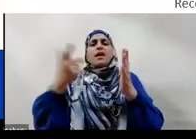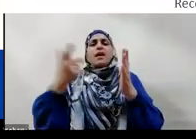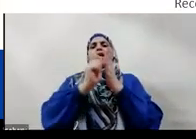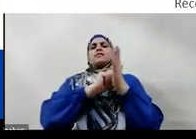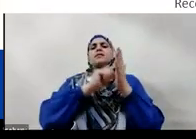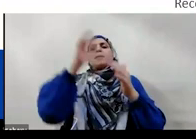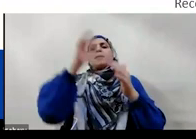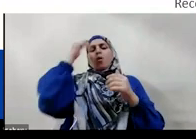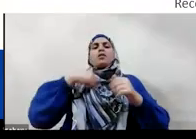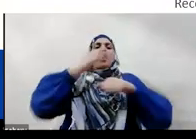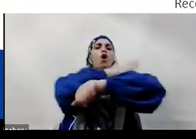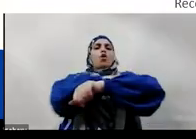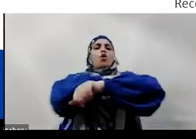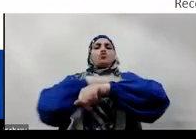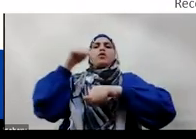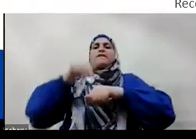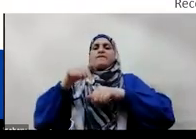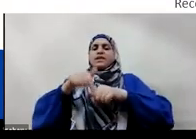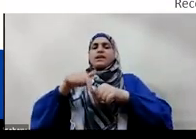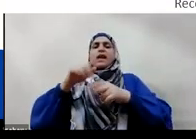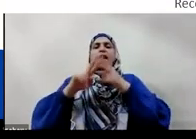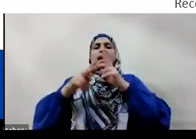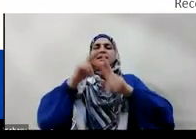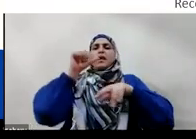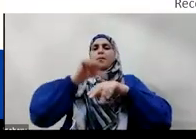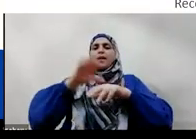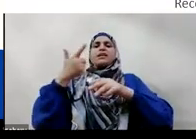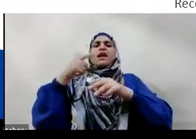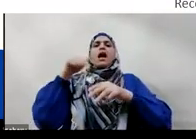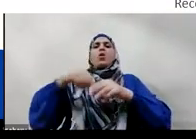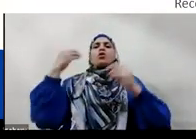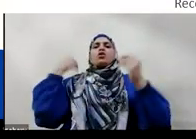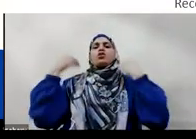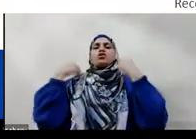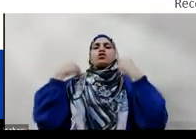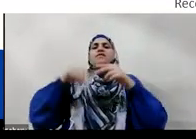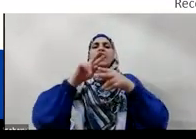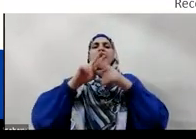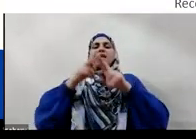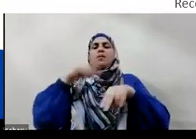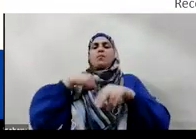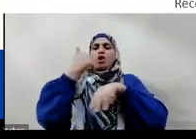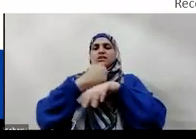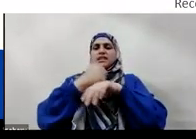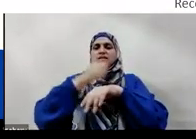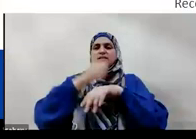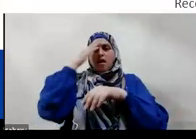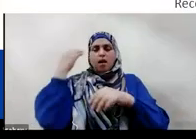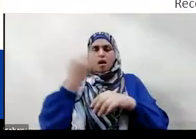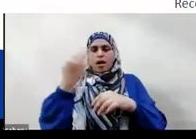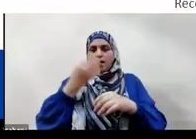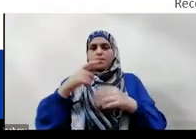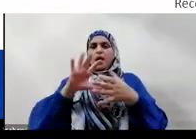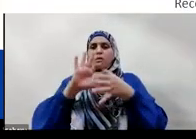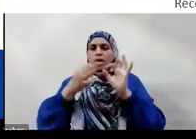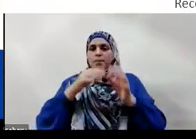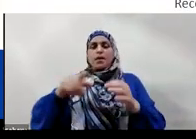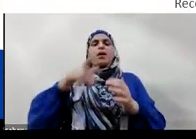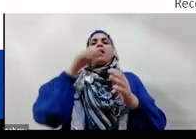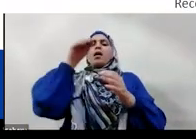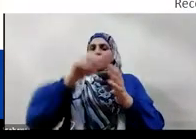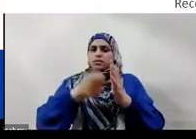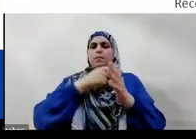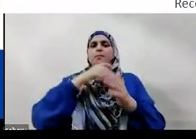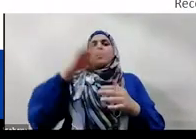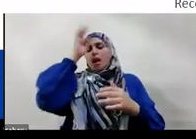في أو activities في أي professional association بحطها، ولو حصلت على اي academic owners